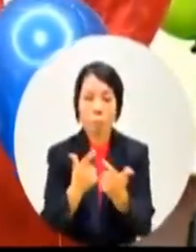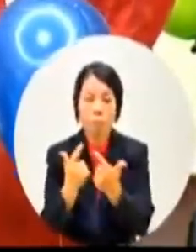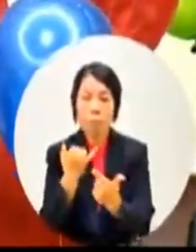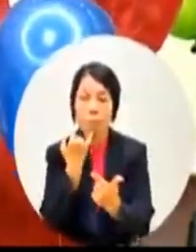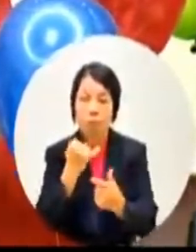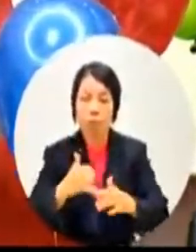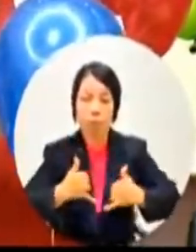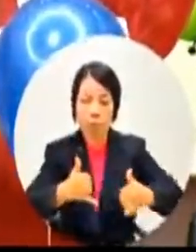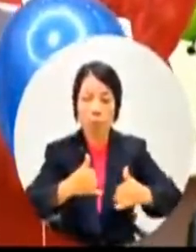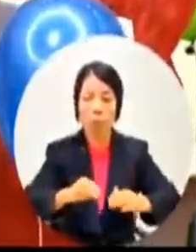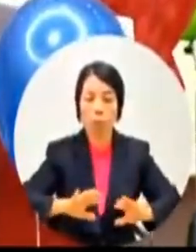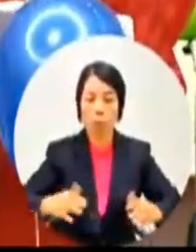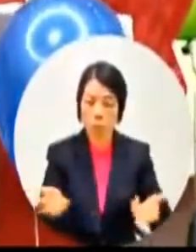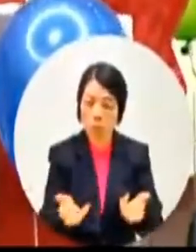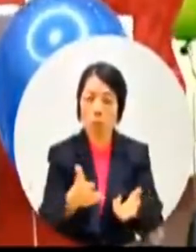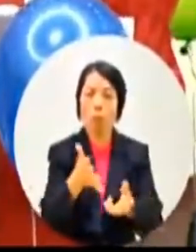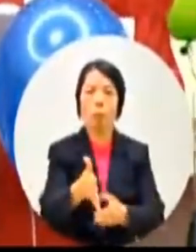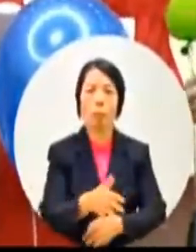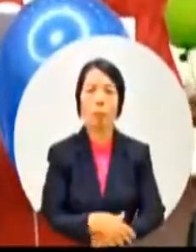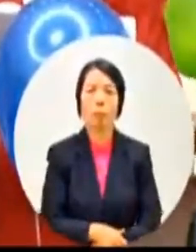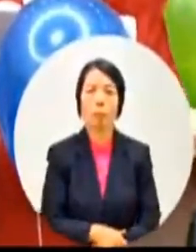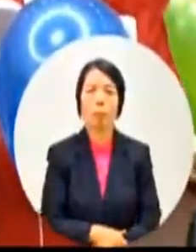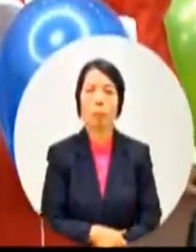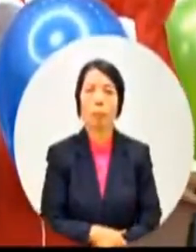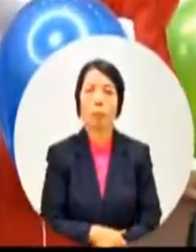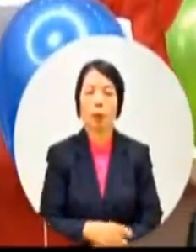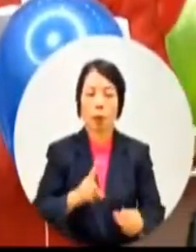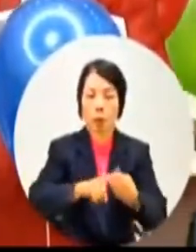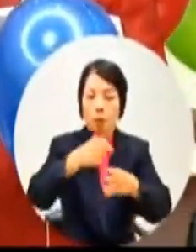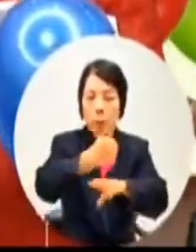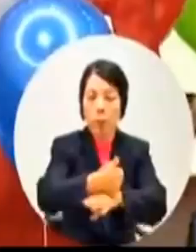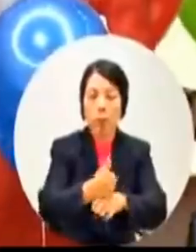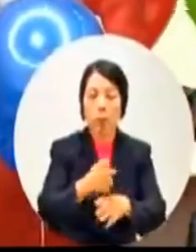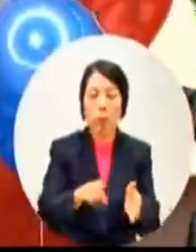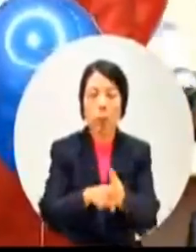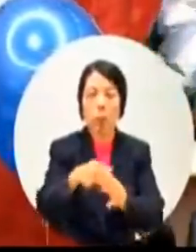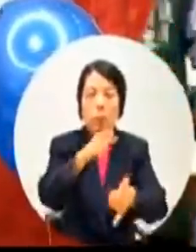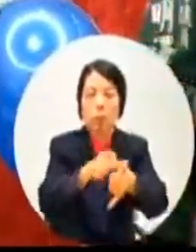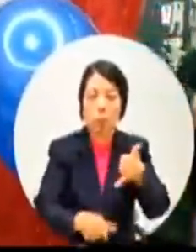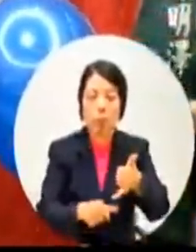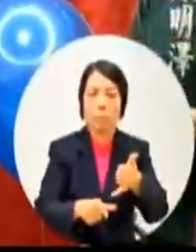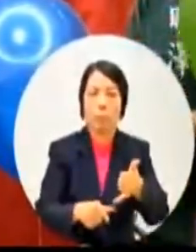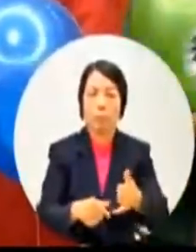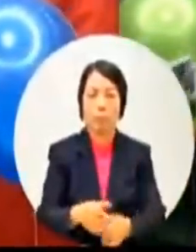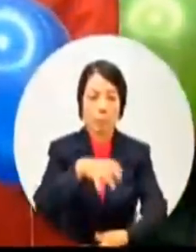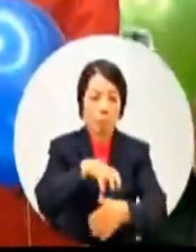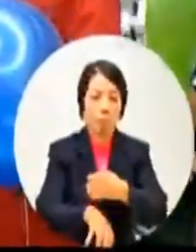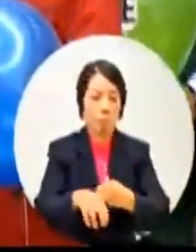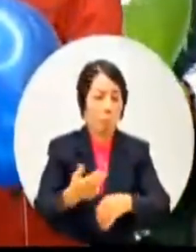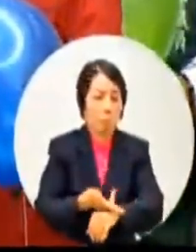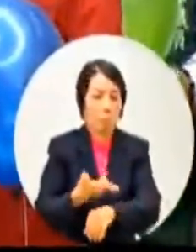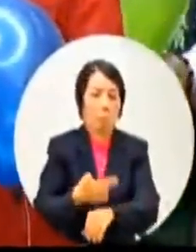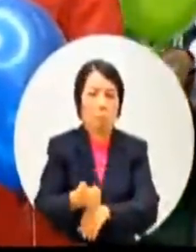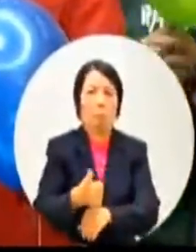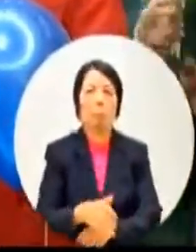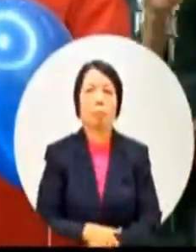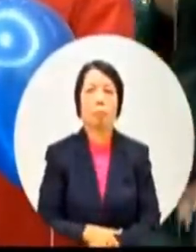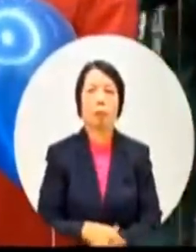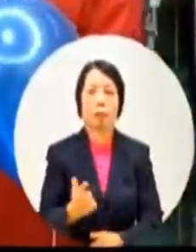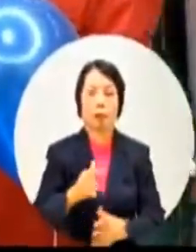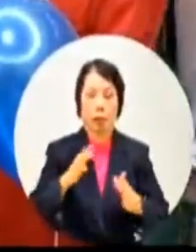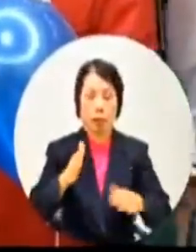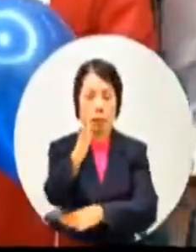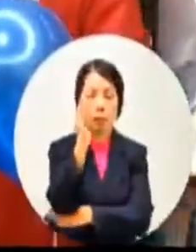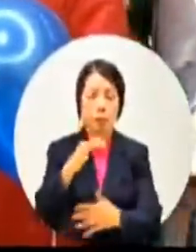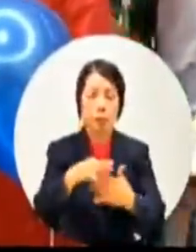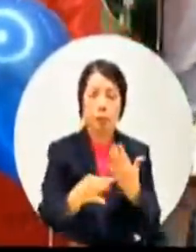征询主席的同意，我们请专案负责最。 没关系，这是一个政策宣示，这是一个政策宣示，政策宣示好不